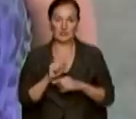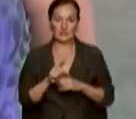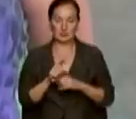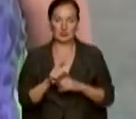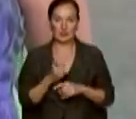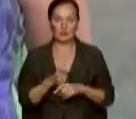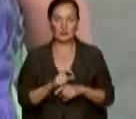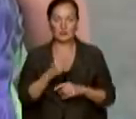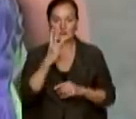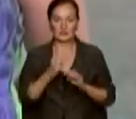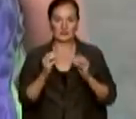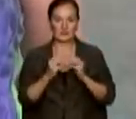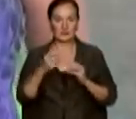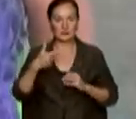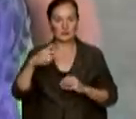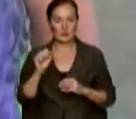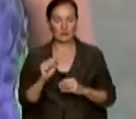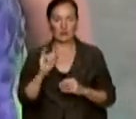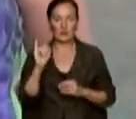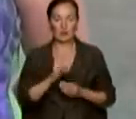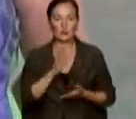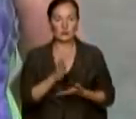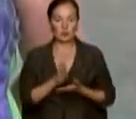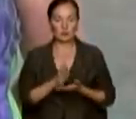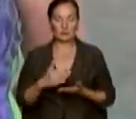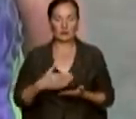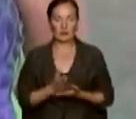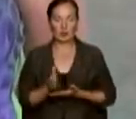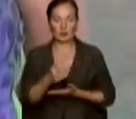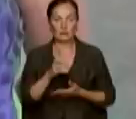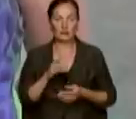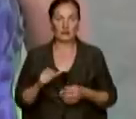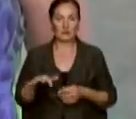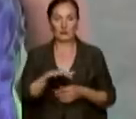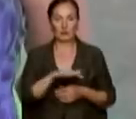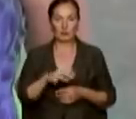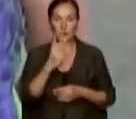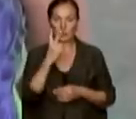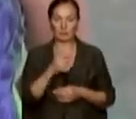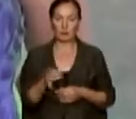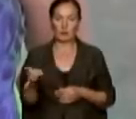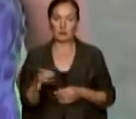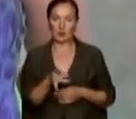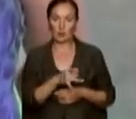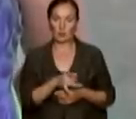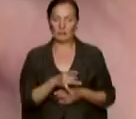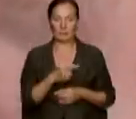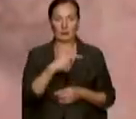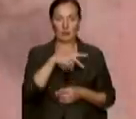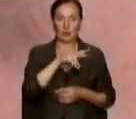310 гектарів і розташований географічно він на території двох районів – Глобинського і